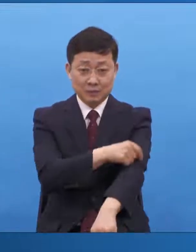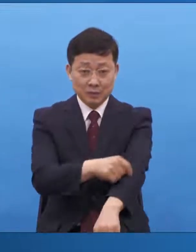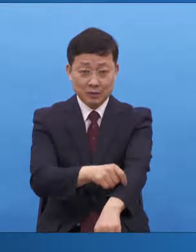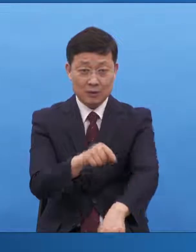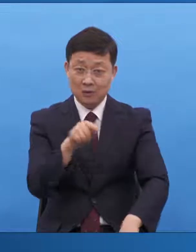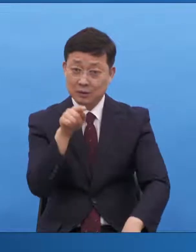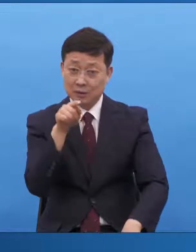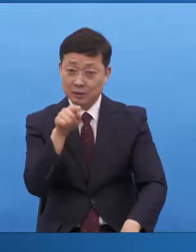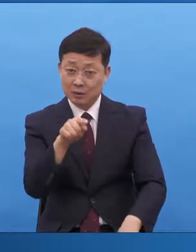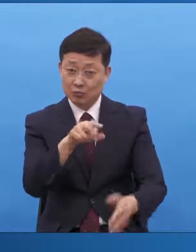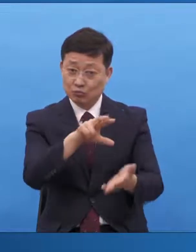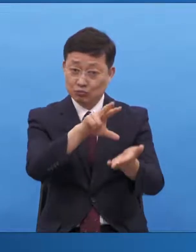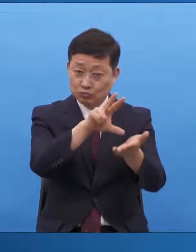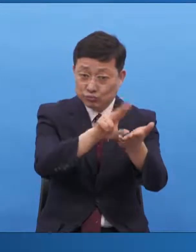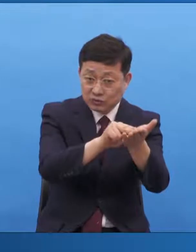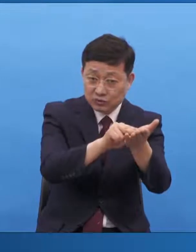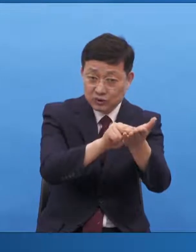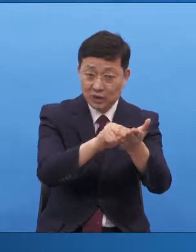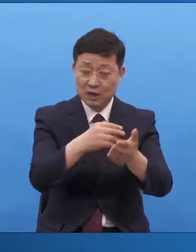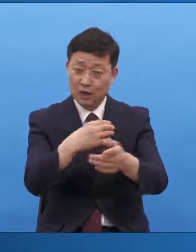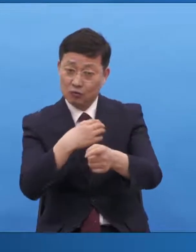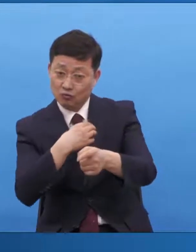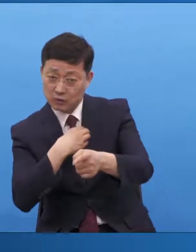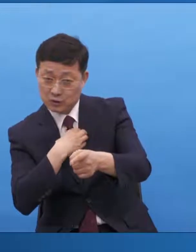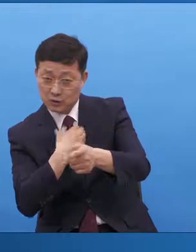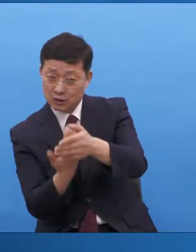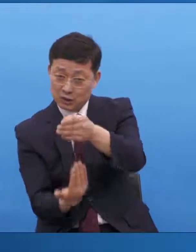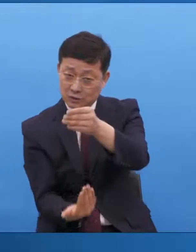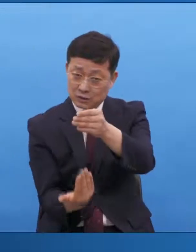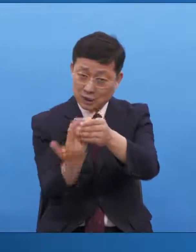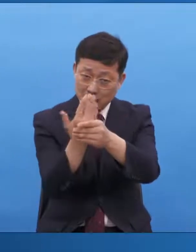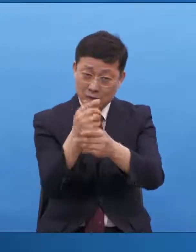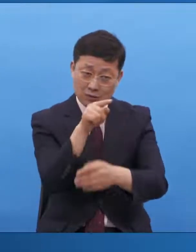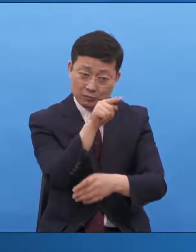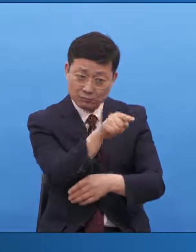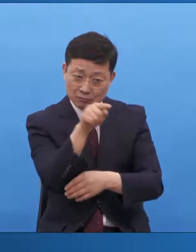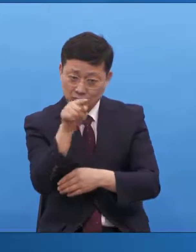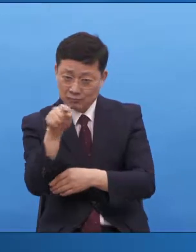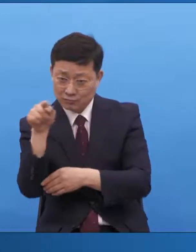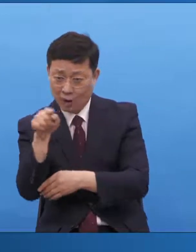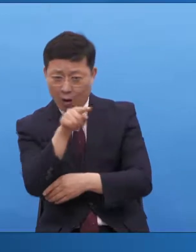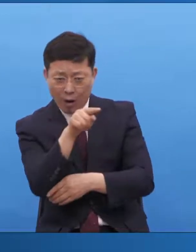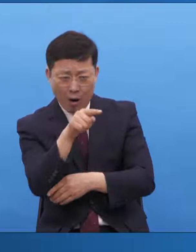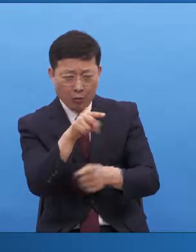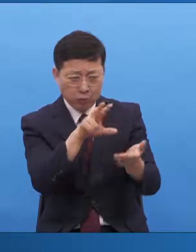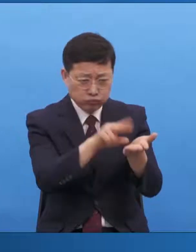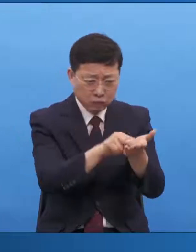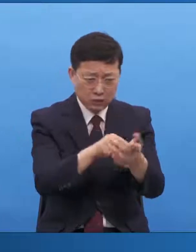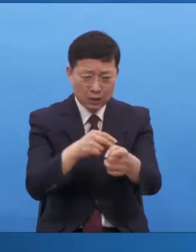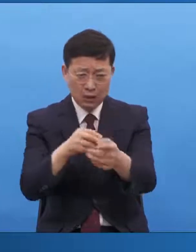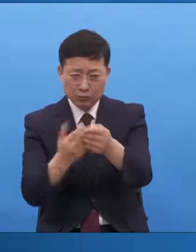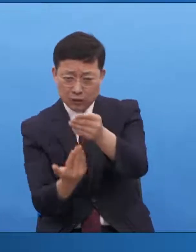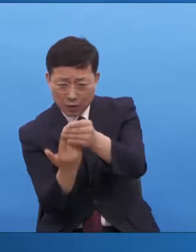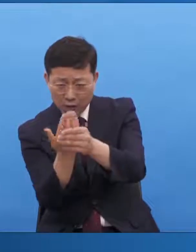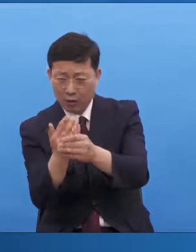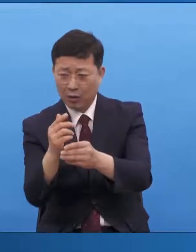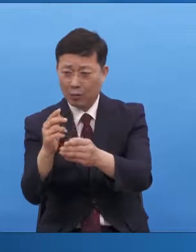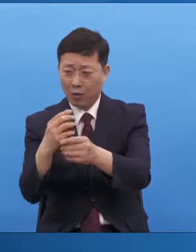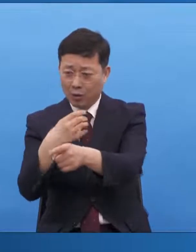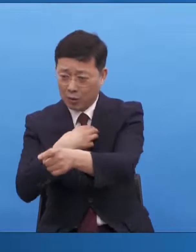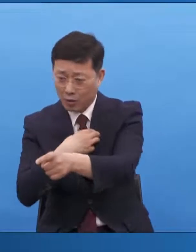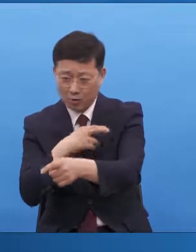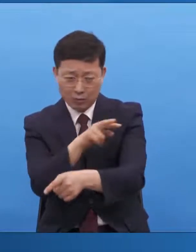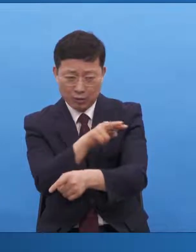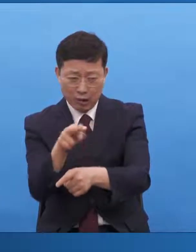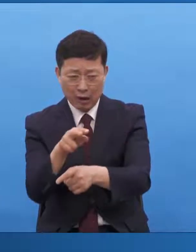here. 요거 이루니까 어저 머리 나쁜 인간들은 모르는 거예요. That this is what God is doing. That's why people are not too smart. They don't know.